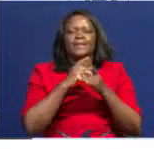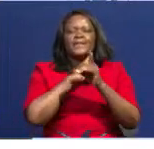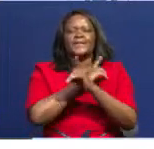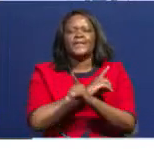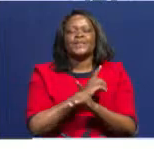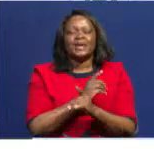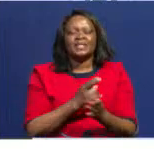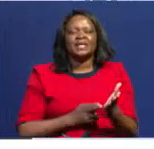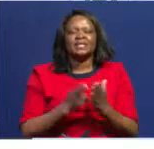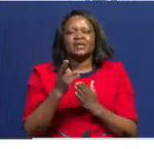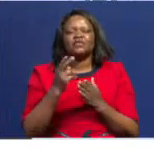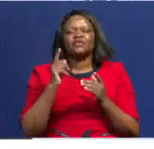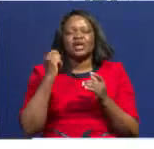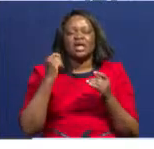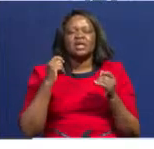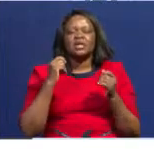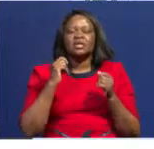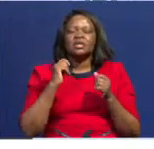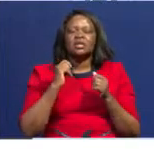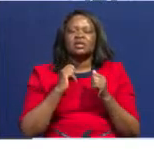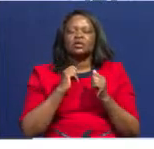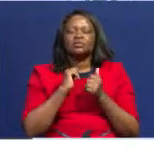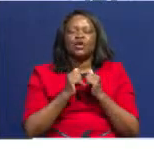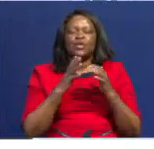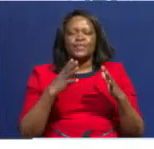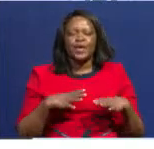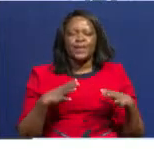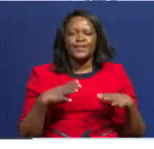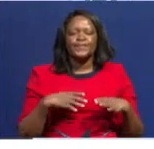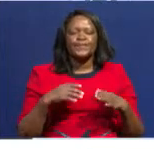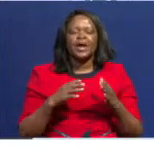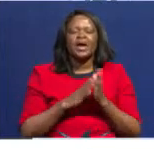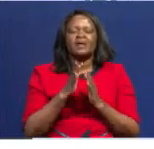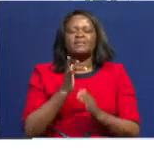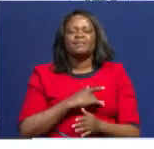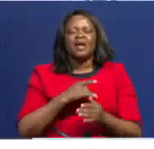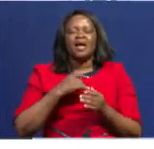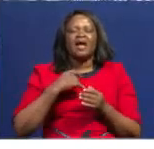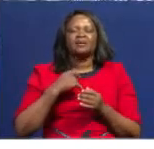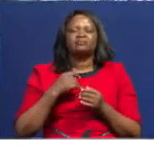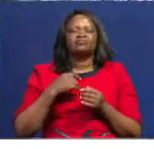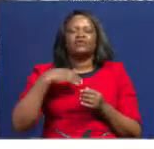integrity of Kenyan athletics and inspire future generations of athletics.